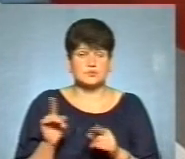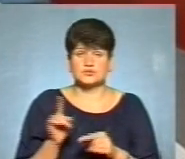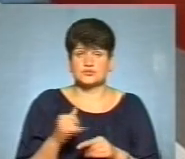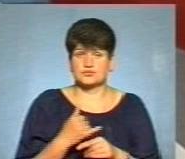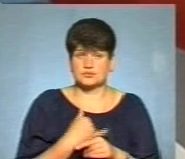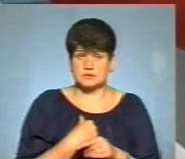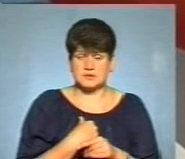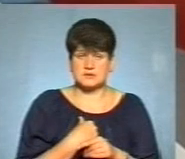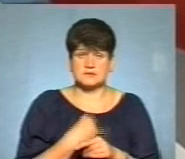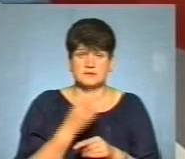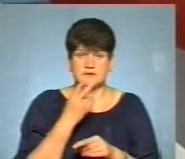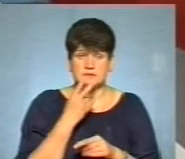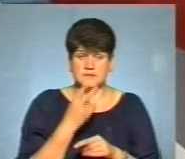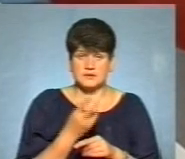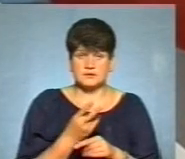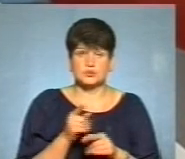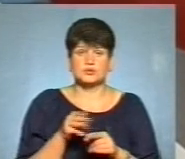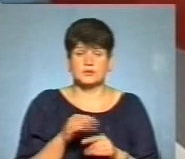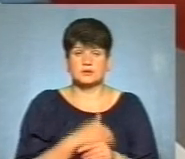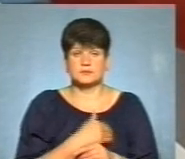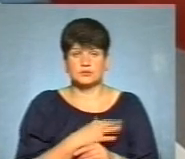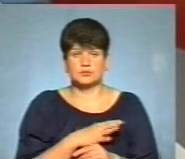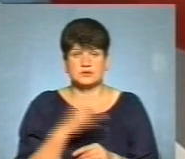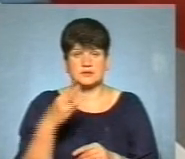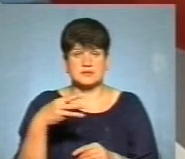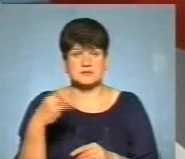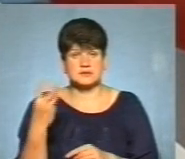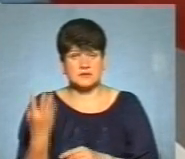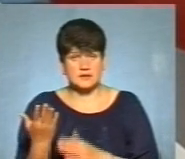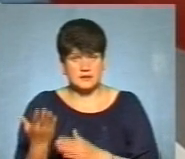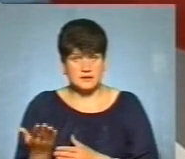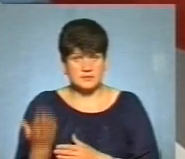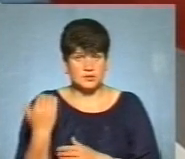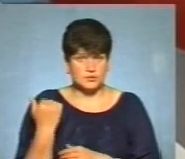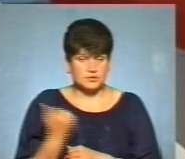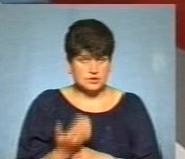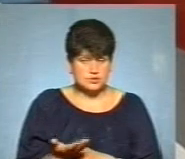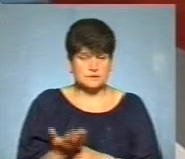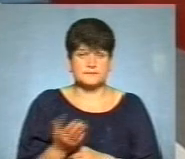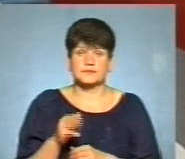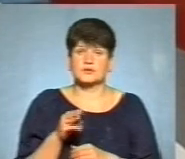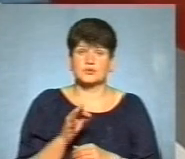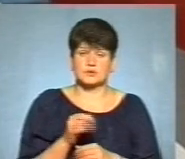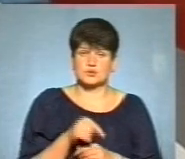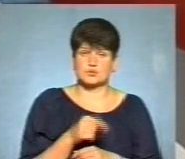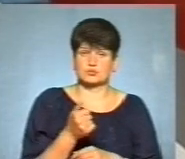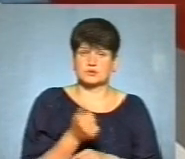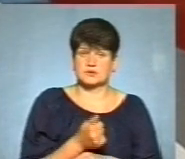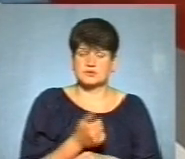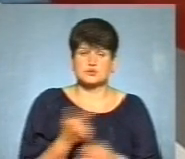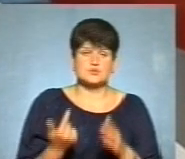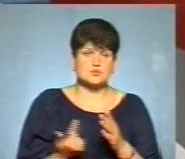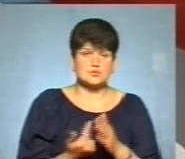нас, ось бачите, то температура була 33 градуси буквально на минулому тижні, то на цьому тижні